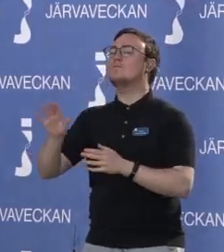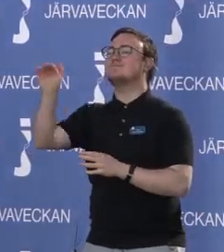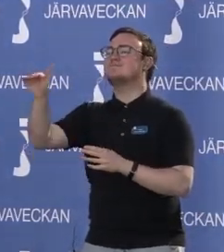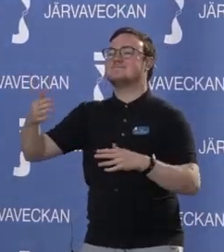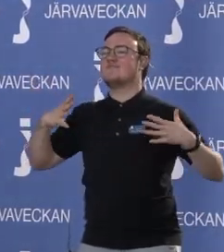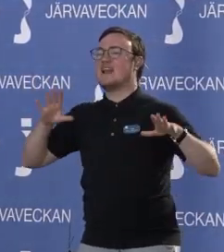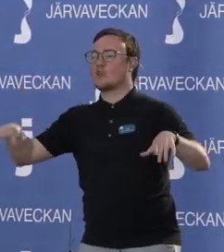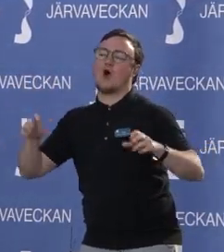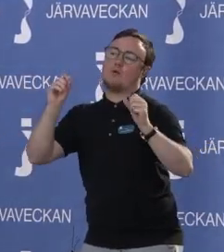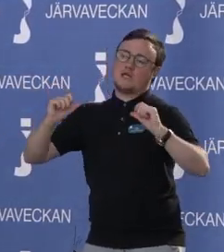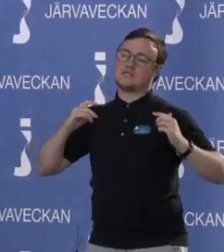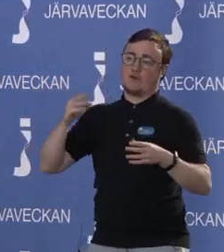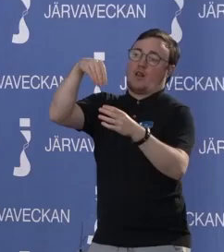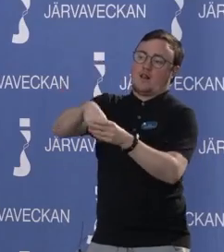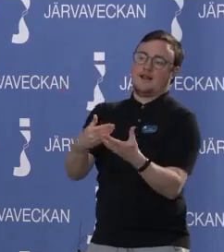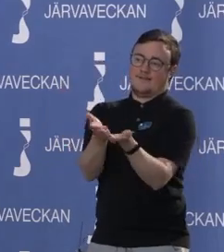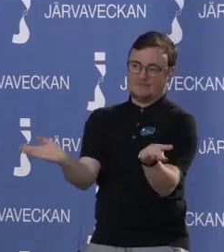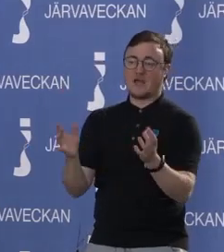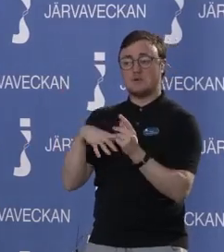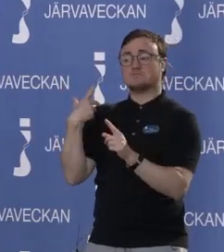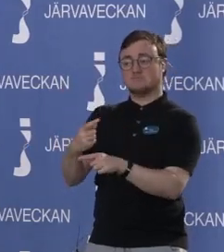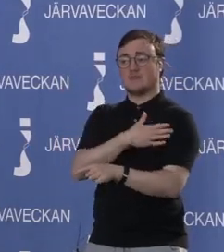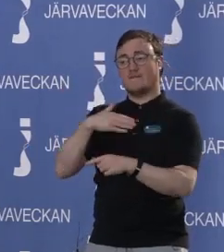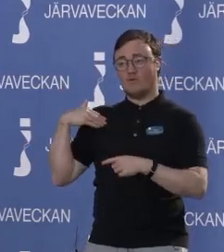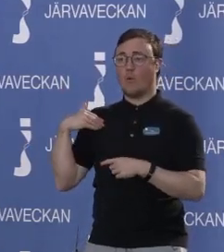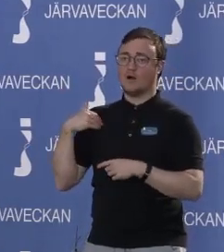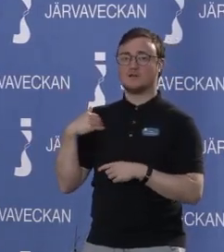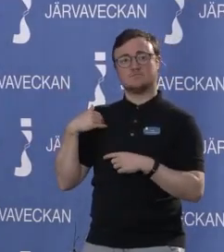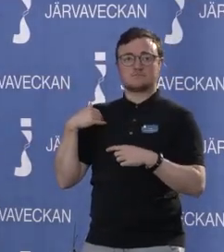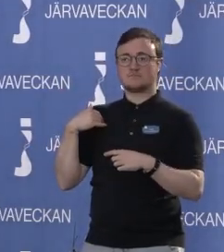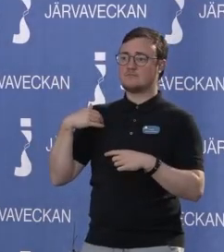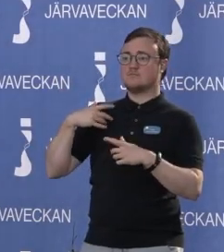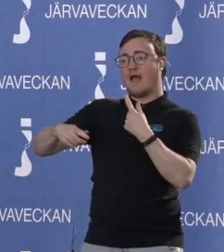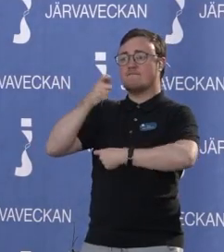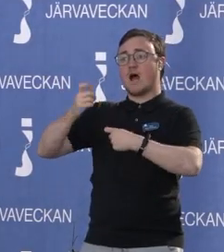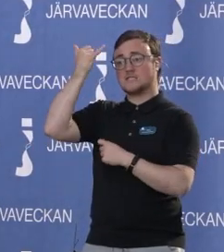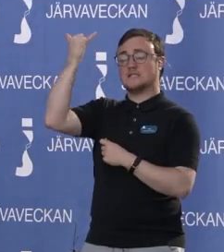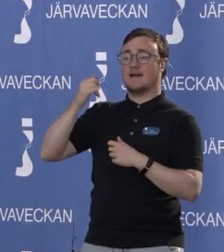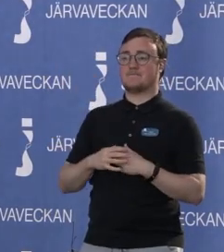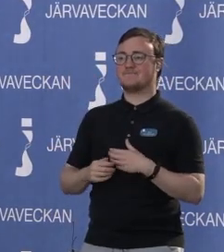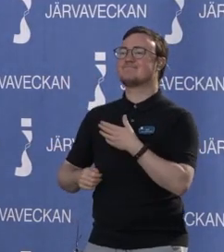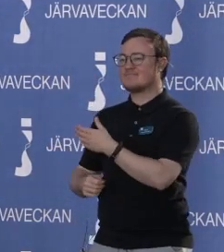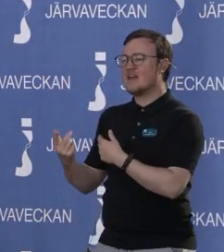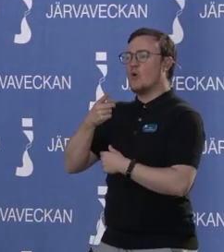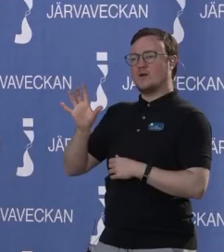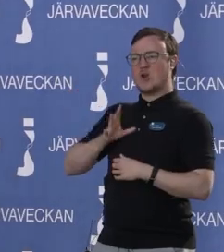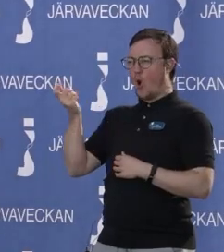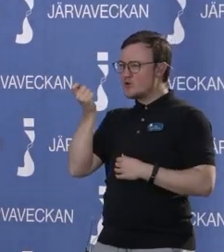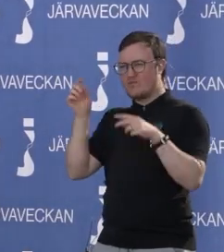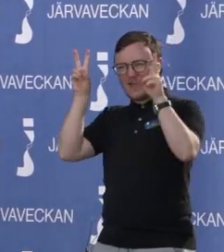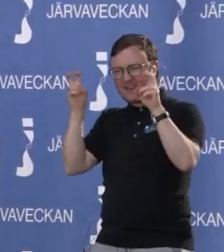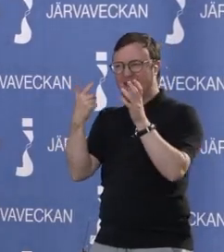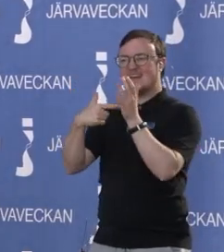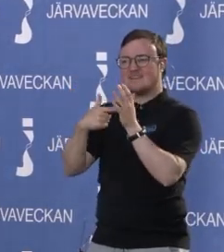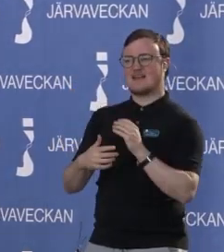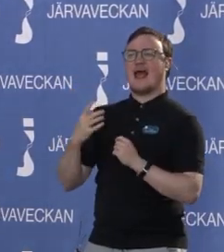Och det är våran affärsidé, våran USP. Mm. Ni har någonting som heter Ett Stockholm. Vad är det för någonting?